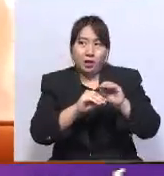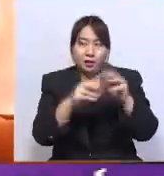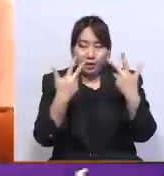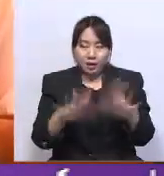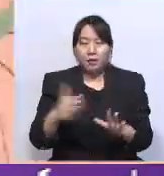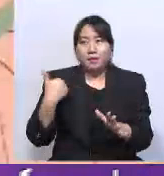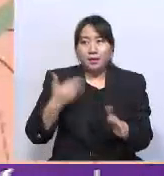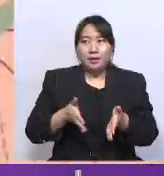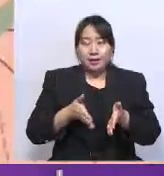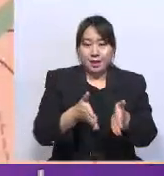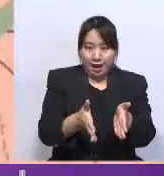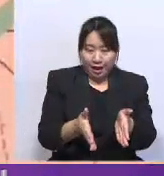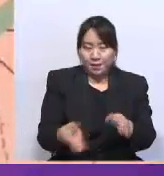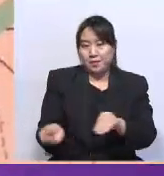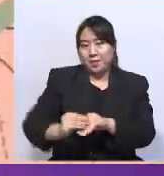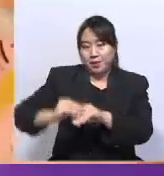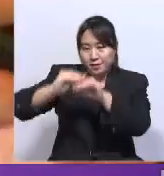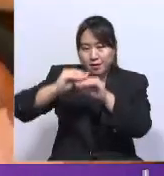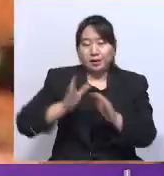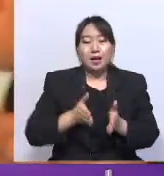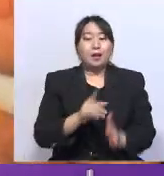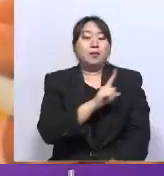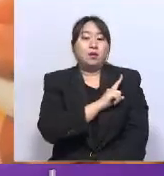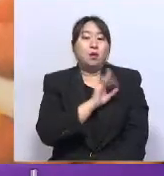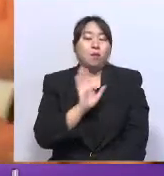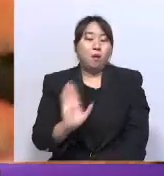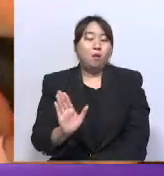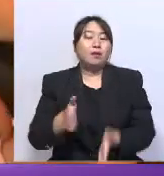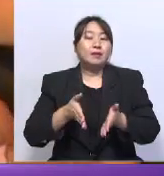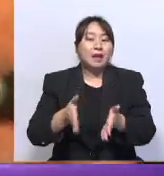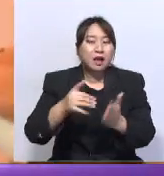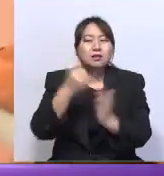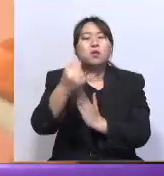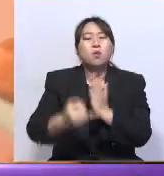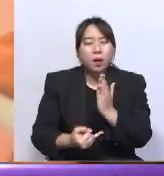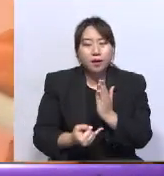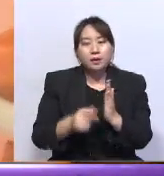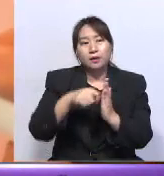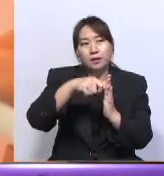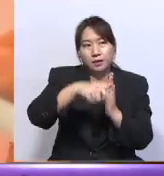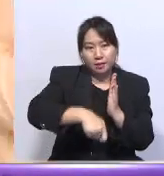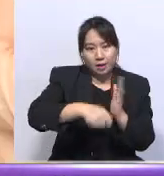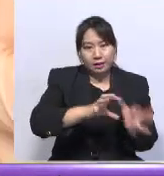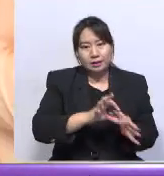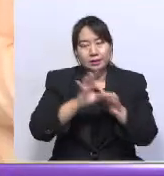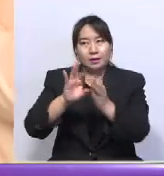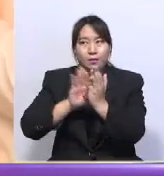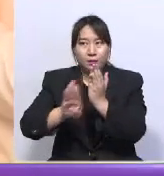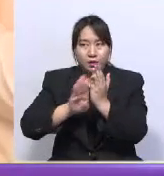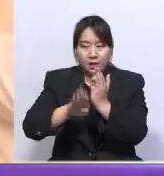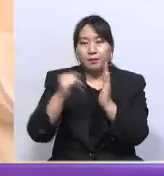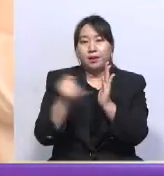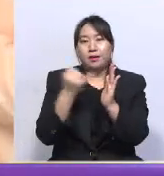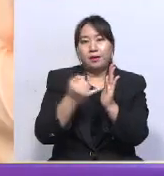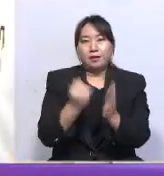ขยายช่องจราจรเส้นทางในความรับผิดชอบของกรมทางหลวงชนบทเพื่อเชื่อมจังหวัดนครราชสีมาไปยังบุรีรัมย์ให้สะดวกม